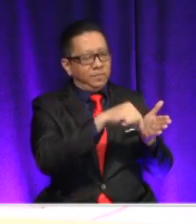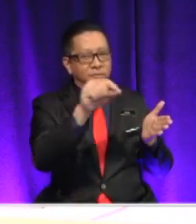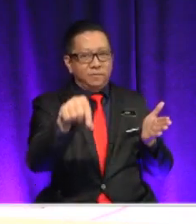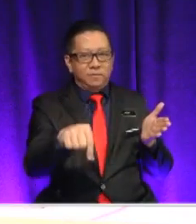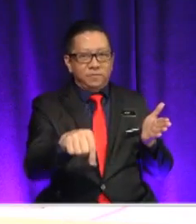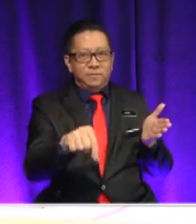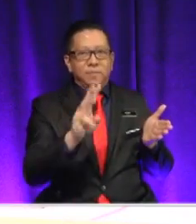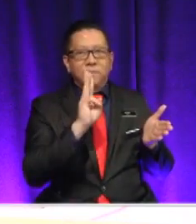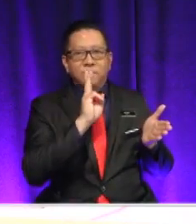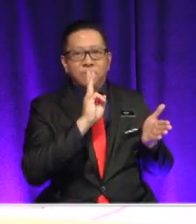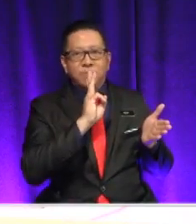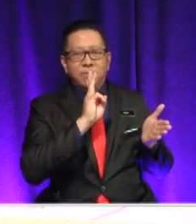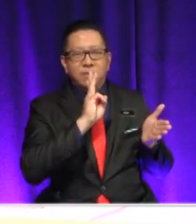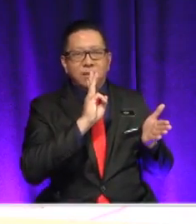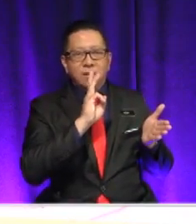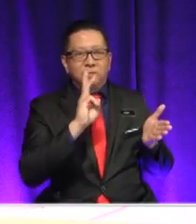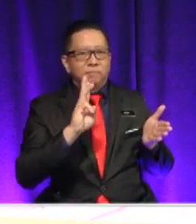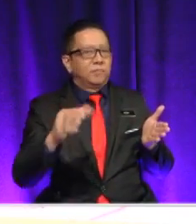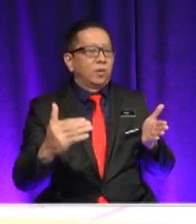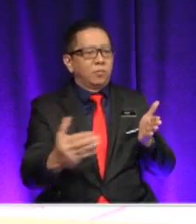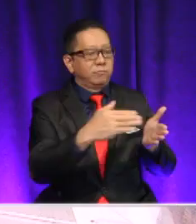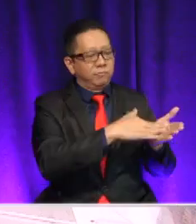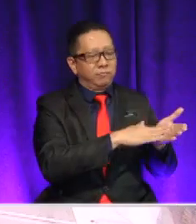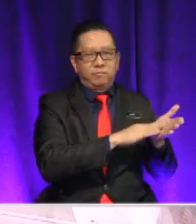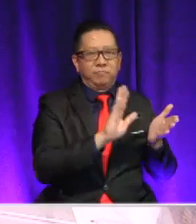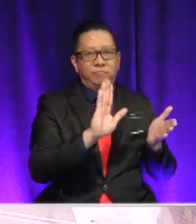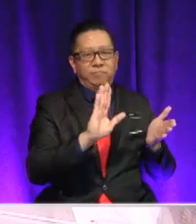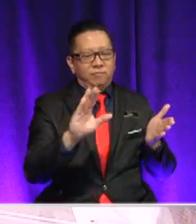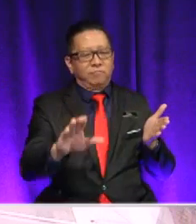tadi jangan terus pergi ke kertas